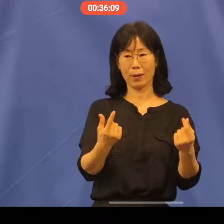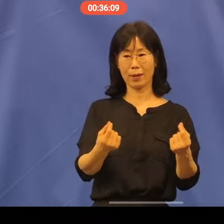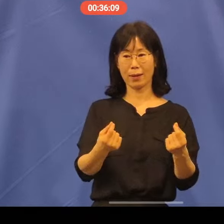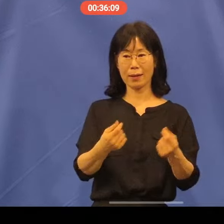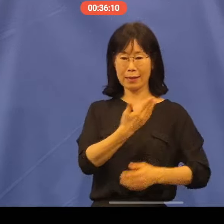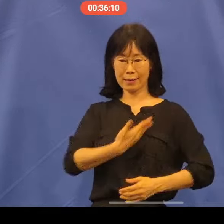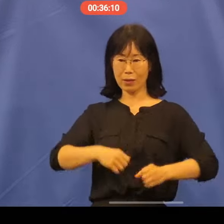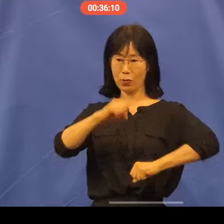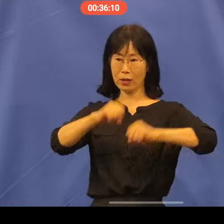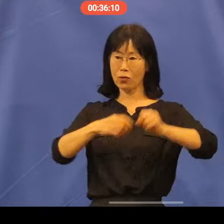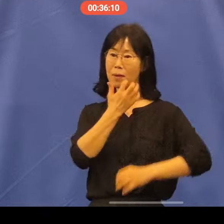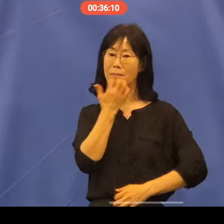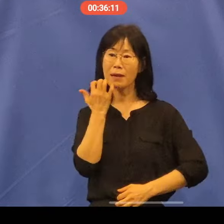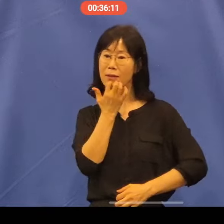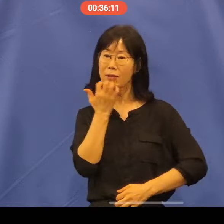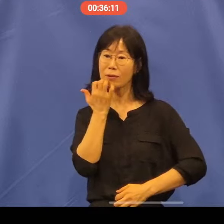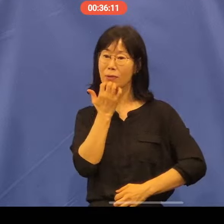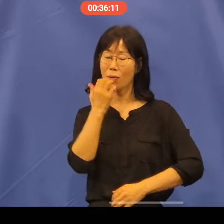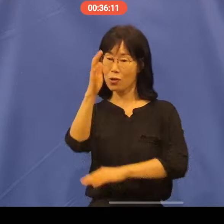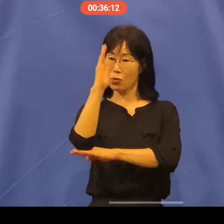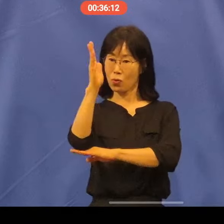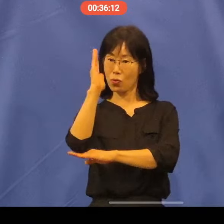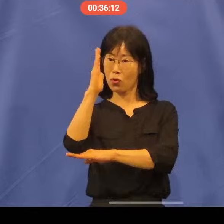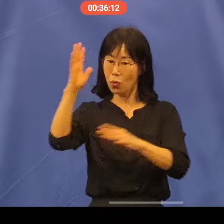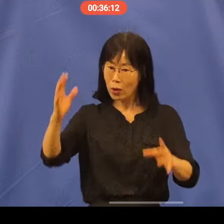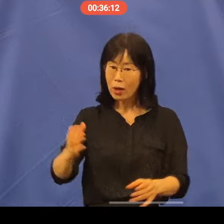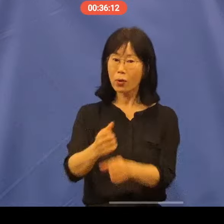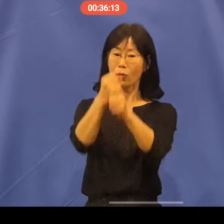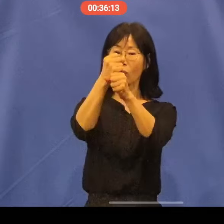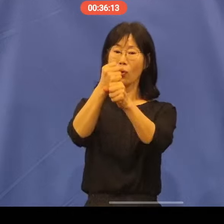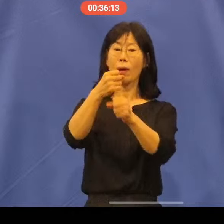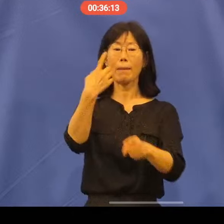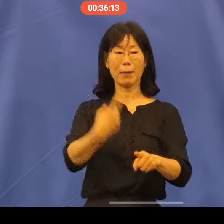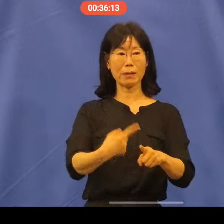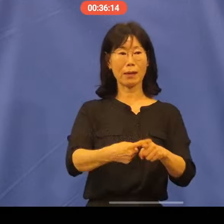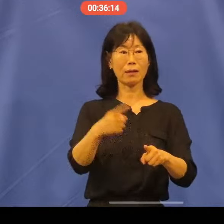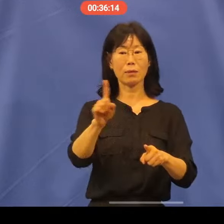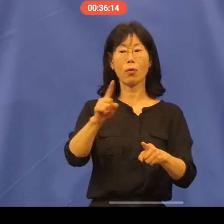사도행전을 보면 베드로의 설교의 핵심이 뭔지 아세요? 회개하라요.